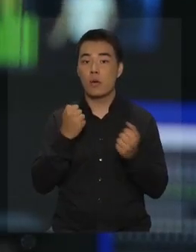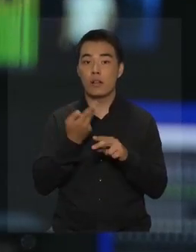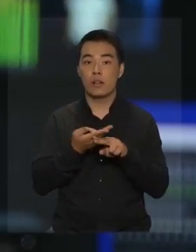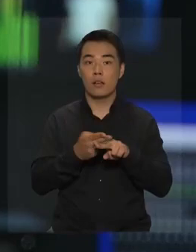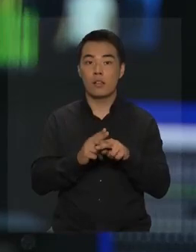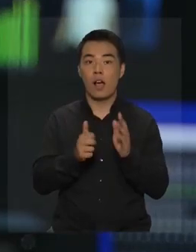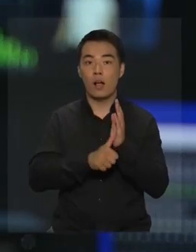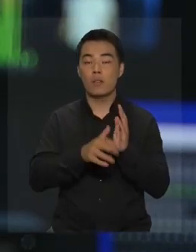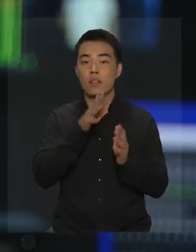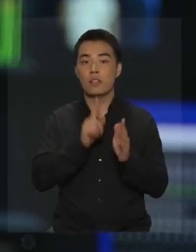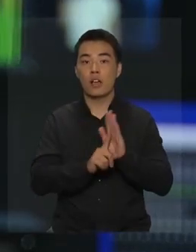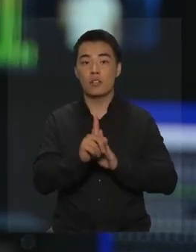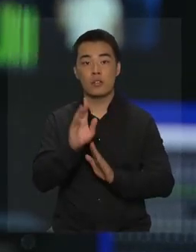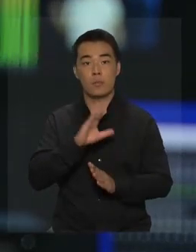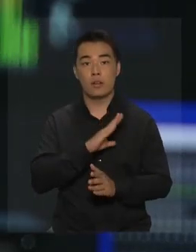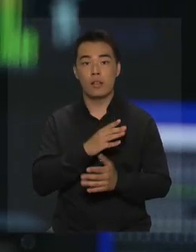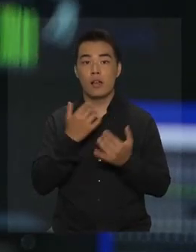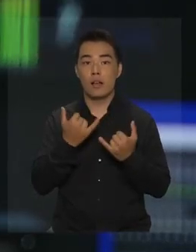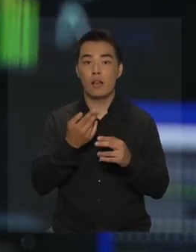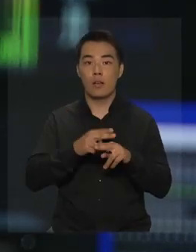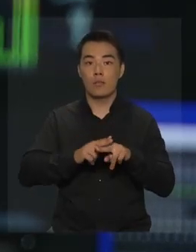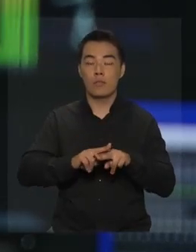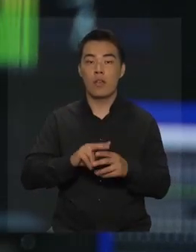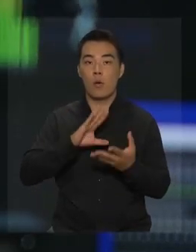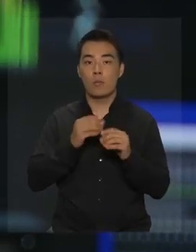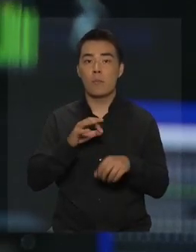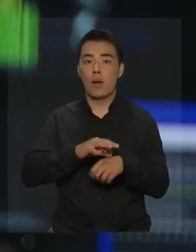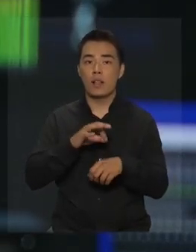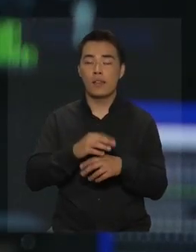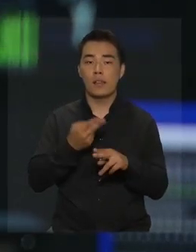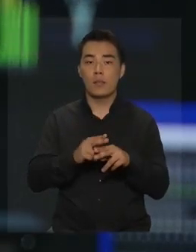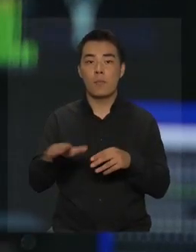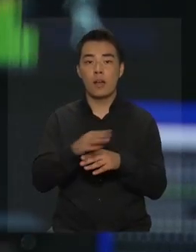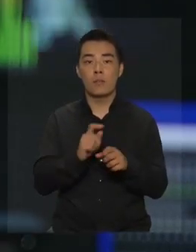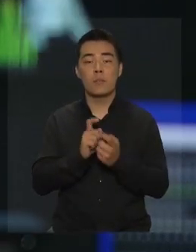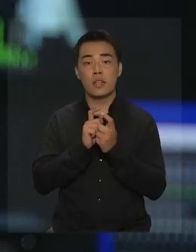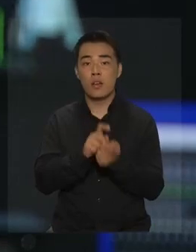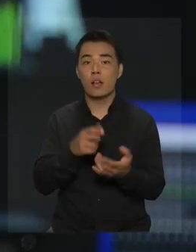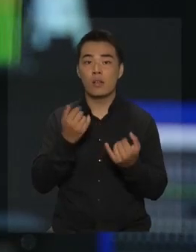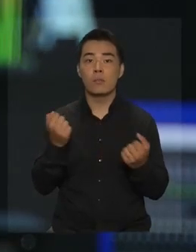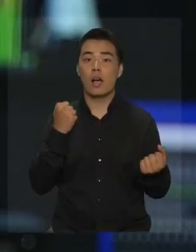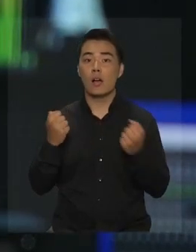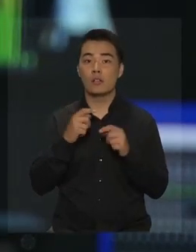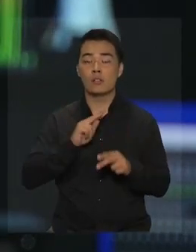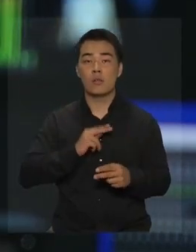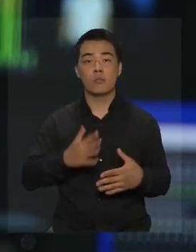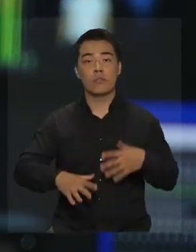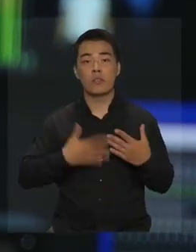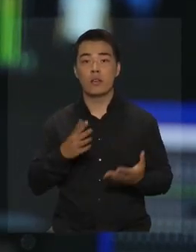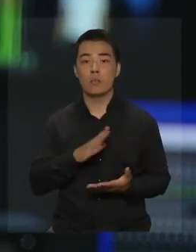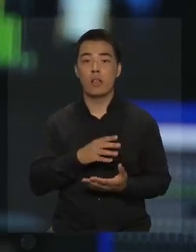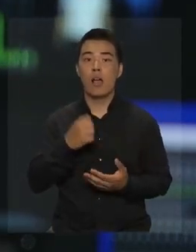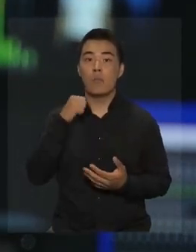шұғылдануды 60 жасында бастаған. Әуелі буын ауруларынан арылу үшін қарапайым дене жаттығуларын жасауға кіріскен Алла